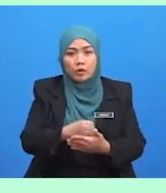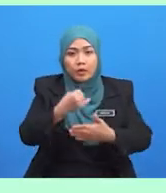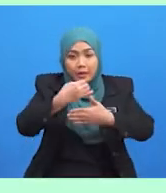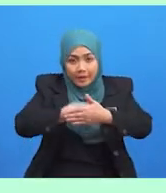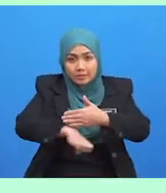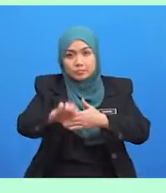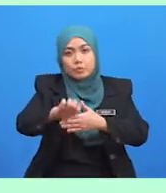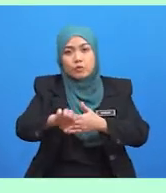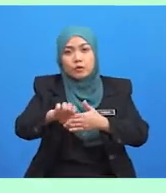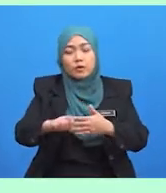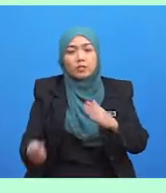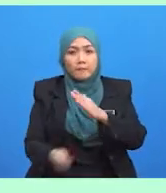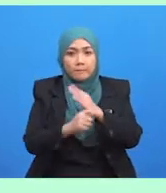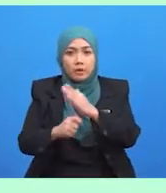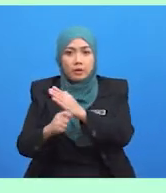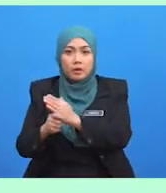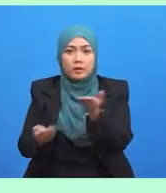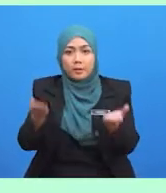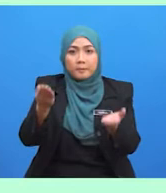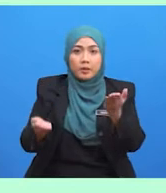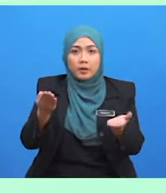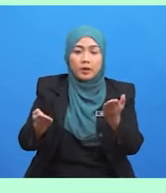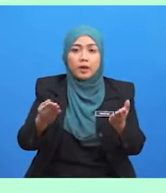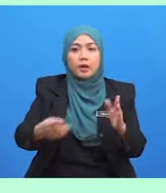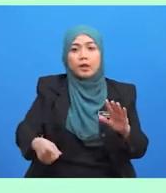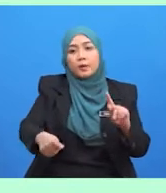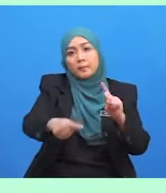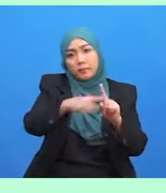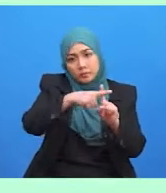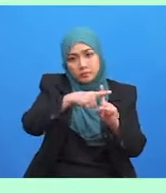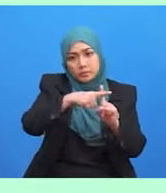bertambah, imbangan pembayaran adalah positif.